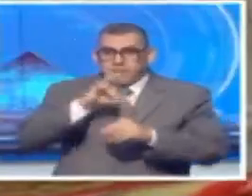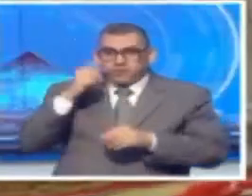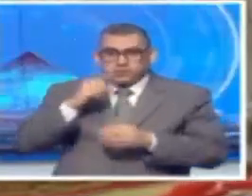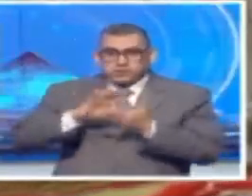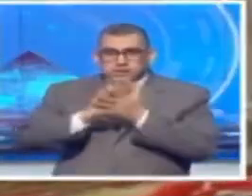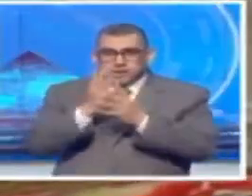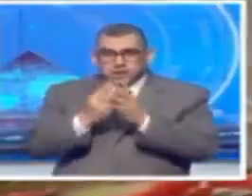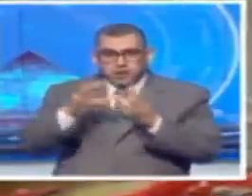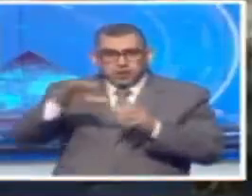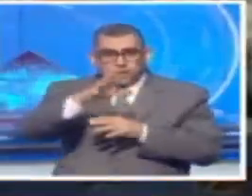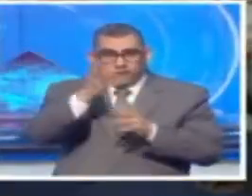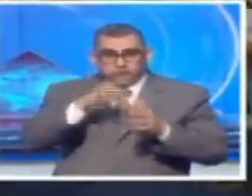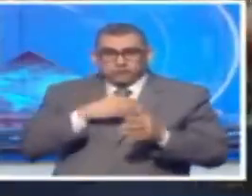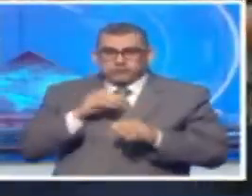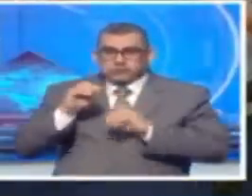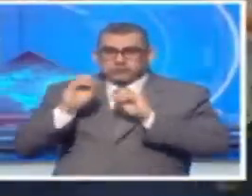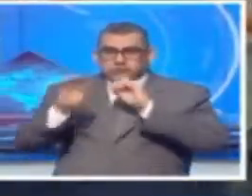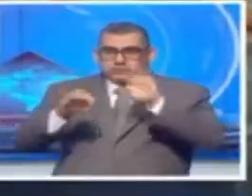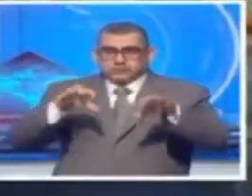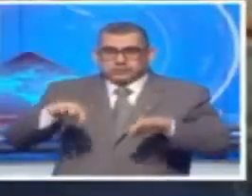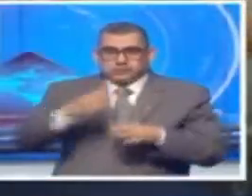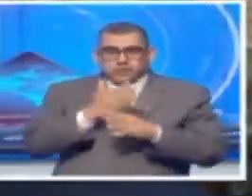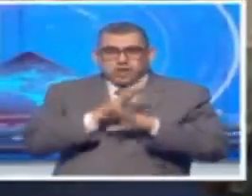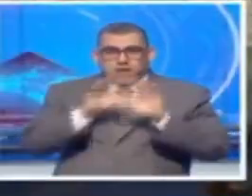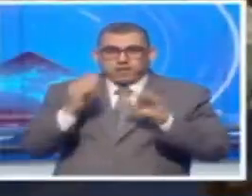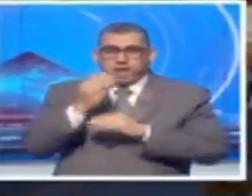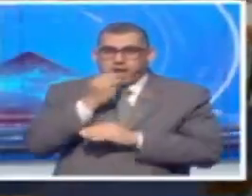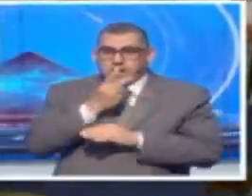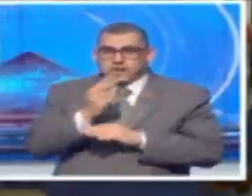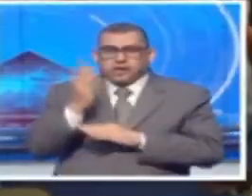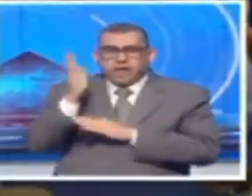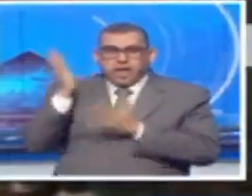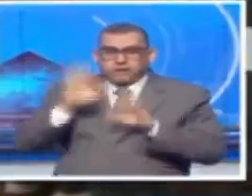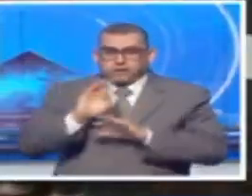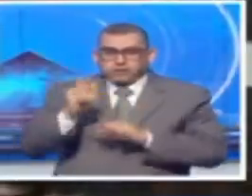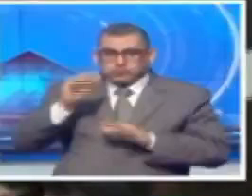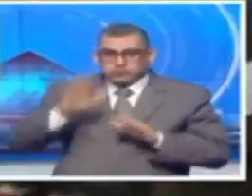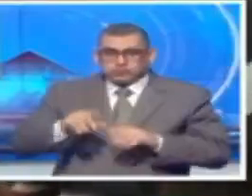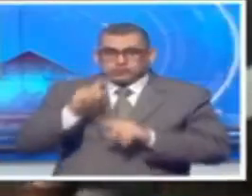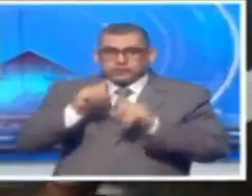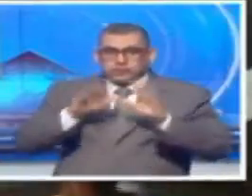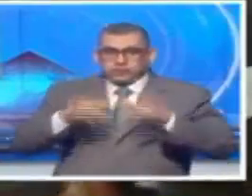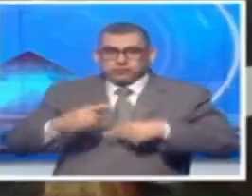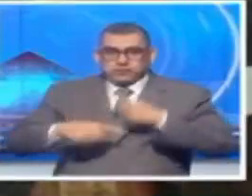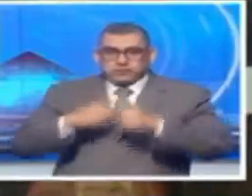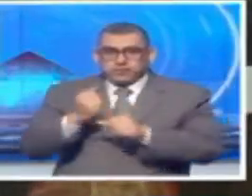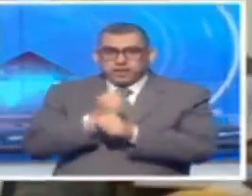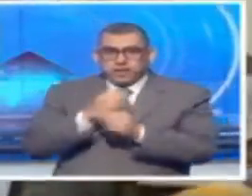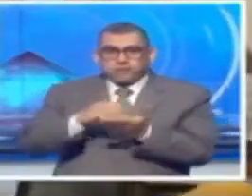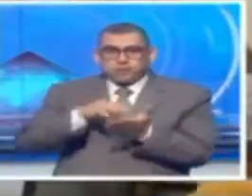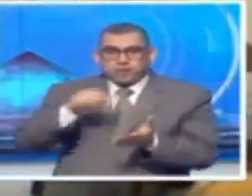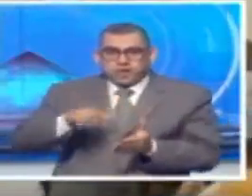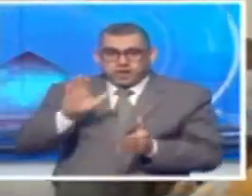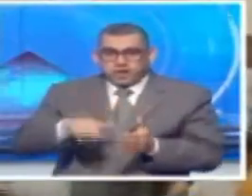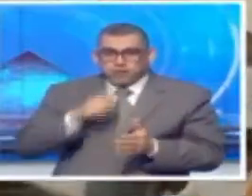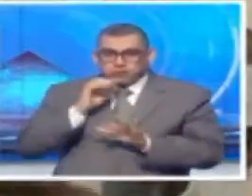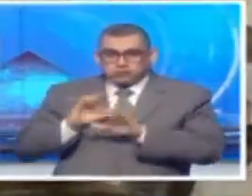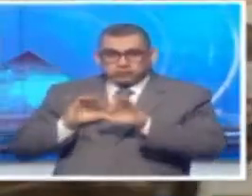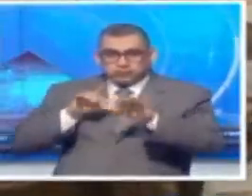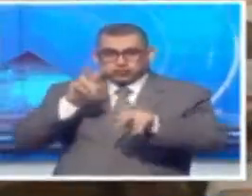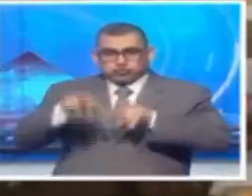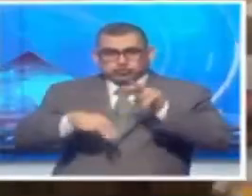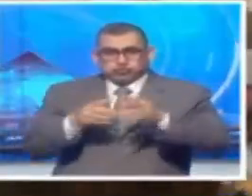كثافة والأشد احتياجا ساهمت في توفير السلع الأساسية بتخفيضات كبيرة، ومع استمرار عمل المبادرة كان الإقبال على